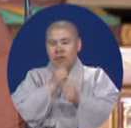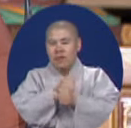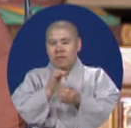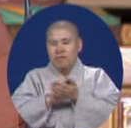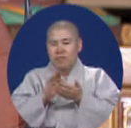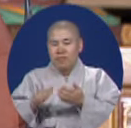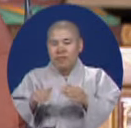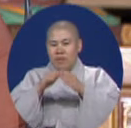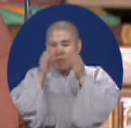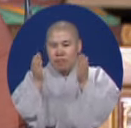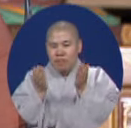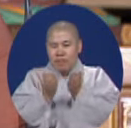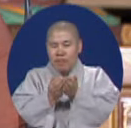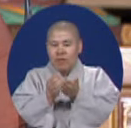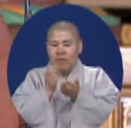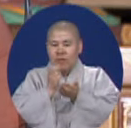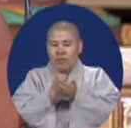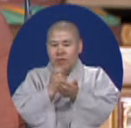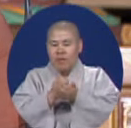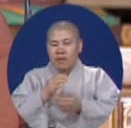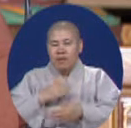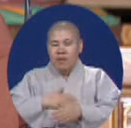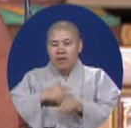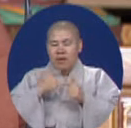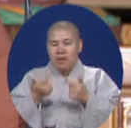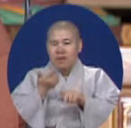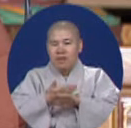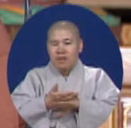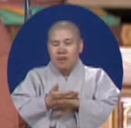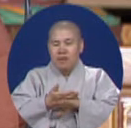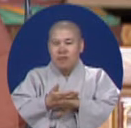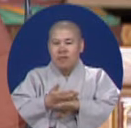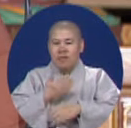저 일체만법을 저 나 아닌 밖의 걸로 알고요.